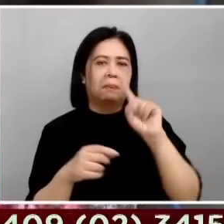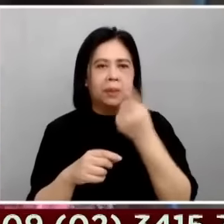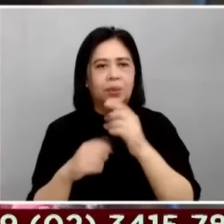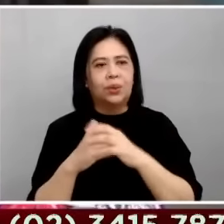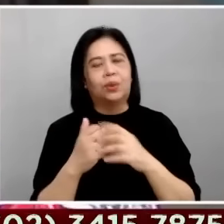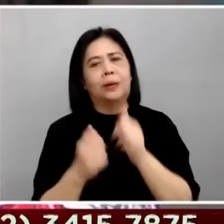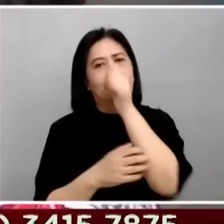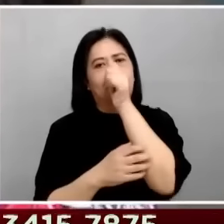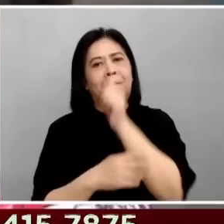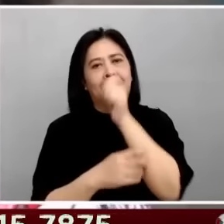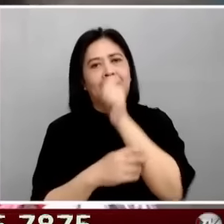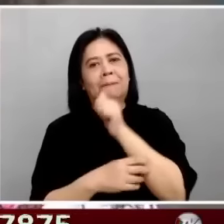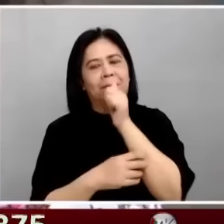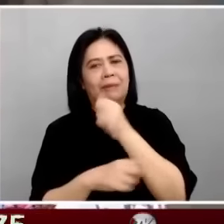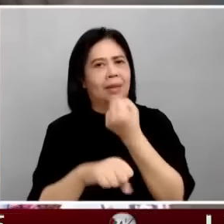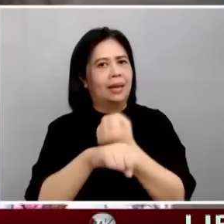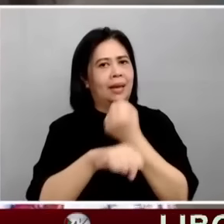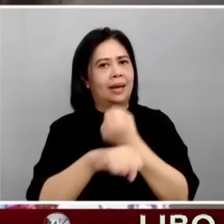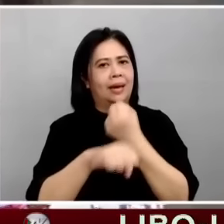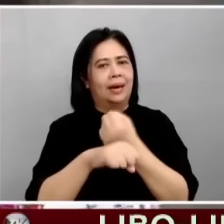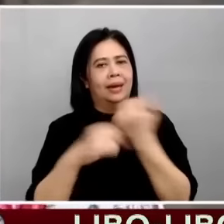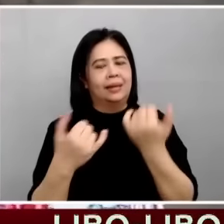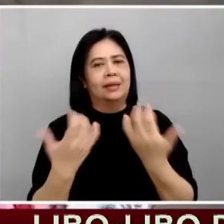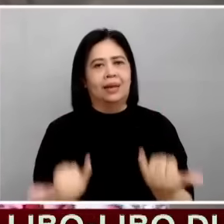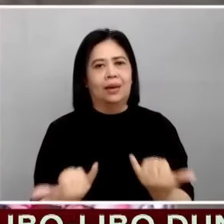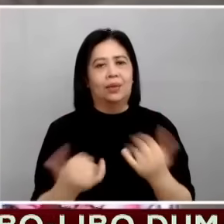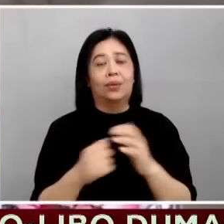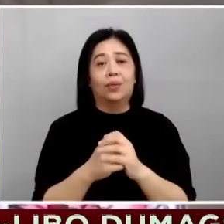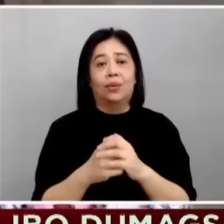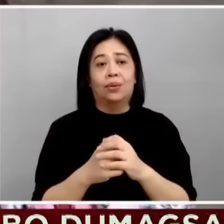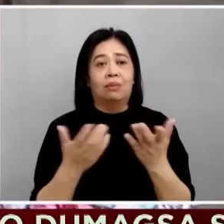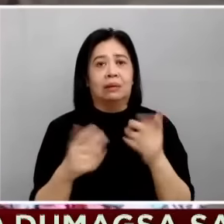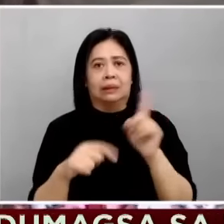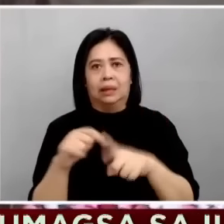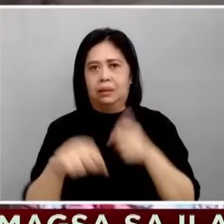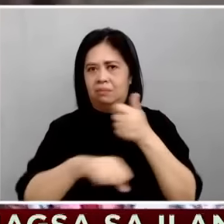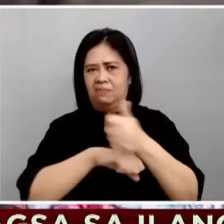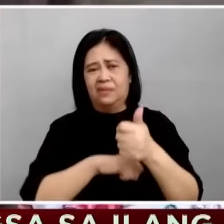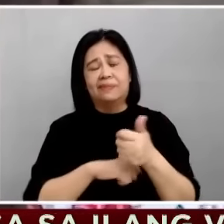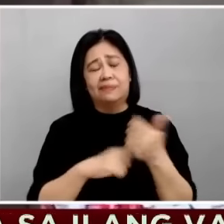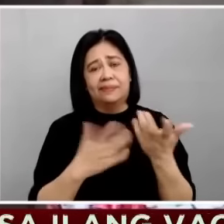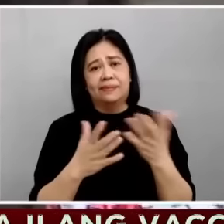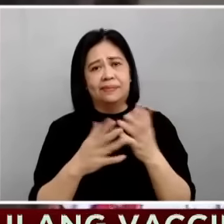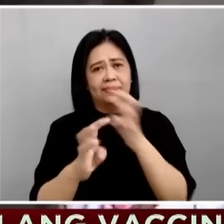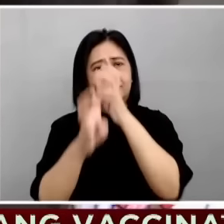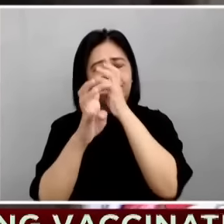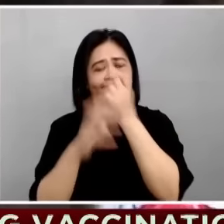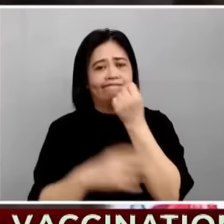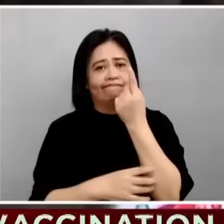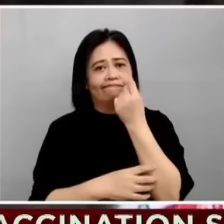ako dyan. Napakahirap po ng panahon ngayon. Eh, sabi rin din natin masisisi kung bakit napakahigpit. Para po naman po sa atin yun